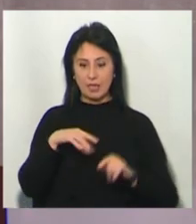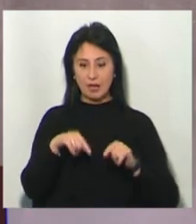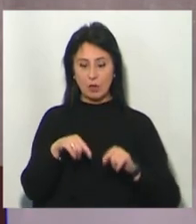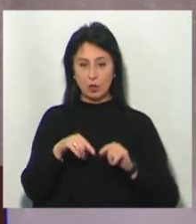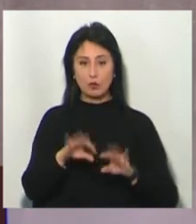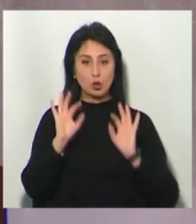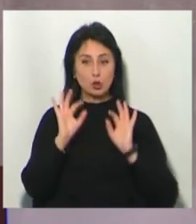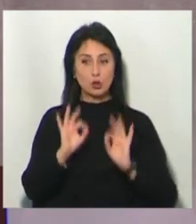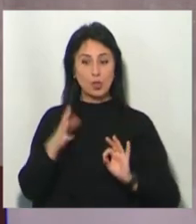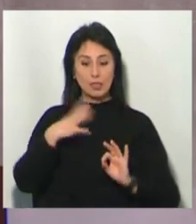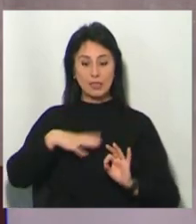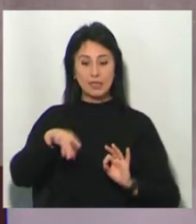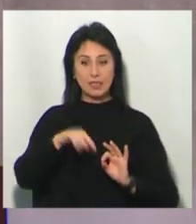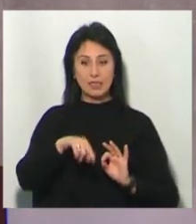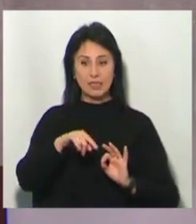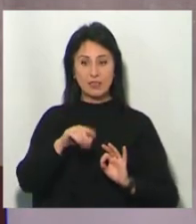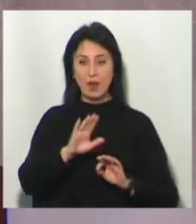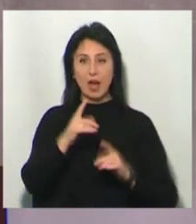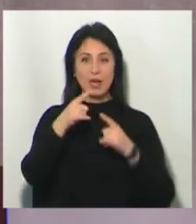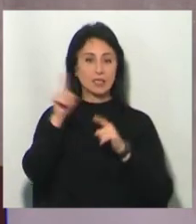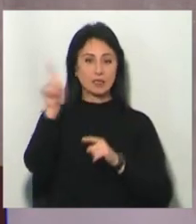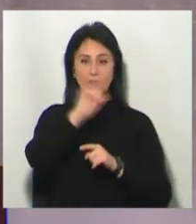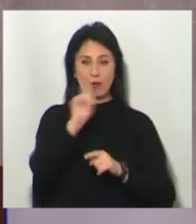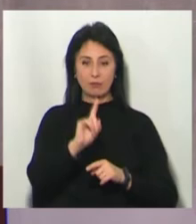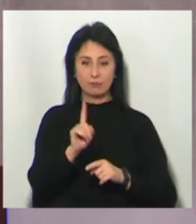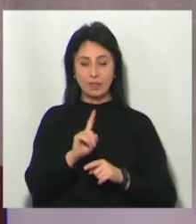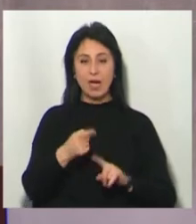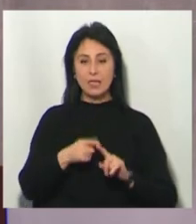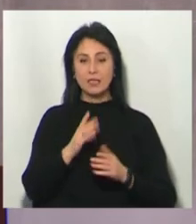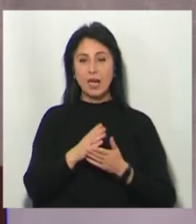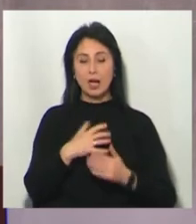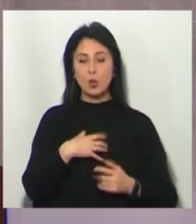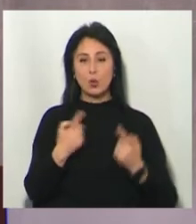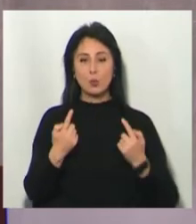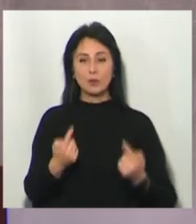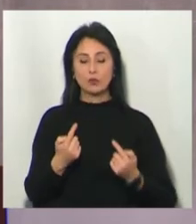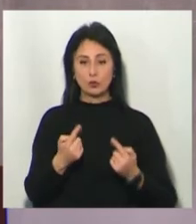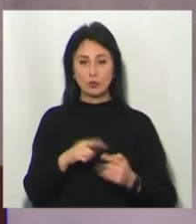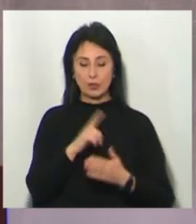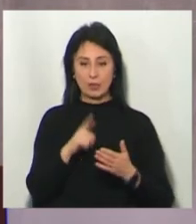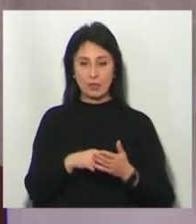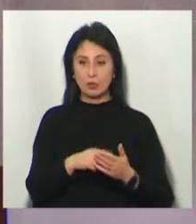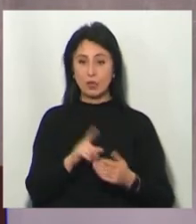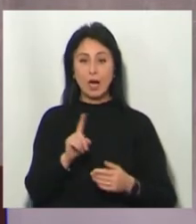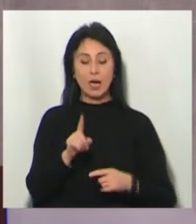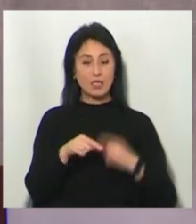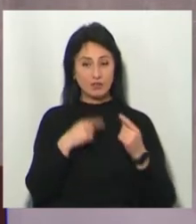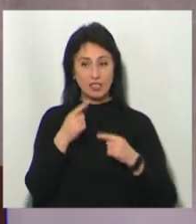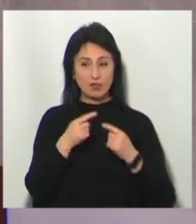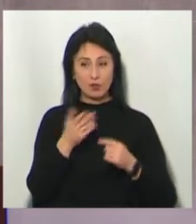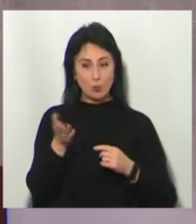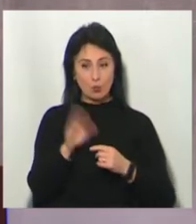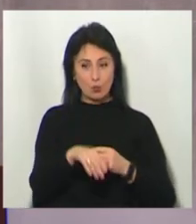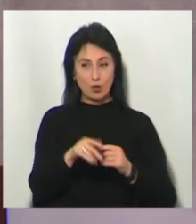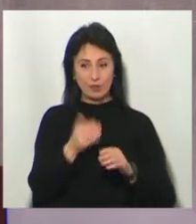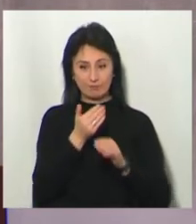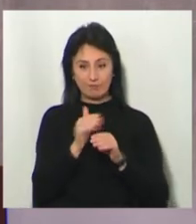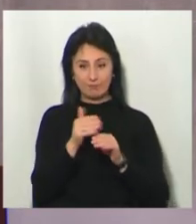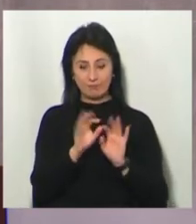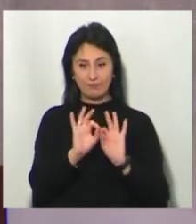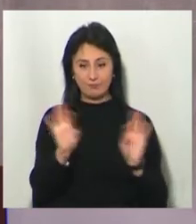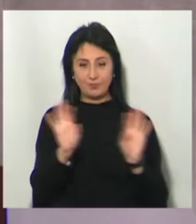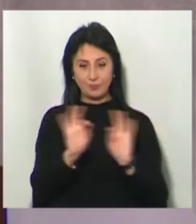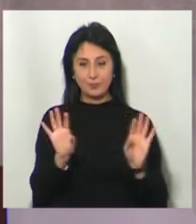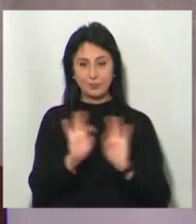საქართველოში, სწორედ საქართველოში და არა სხვაგან. Da, ეს არის უმნიშვნელოვანესი საკითხი, თუ რაზე ვსაუბროთ, მოდით ამაზე